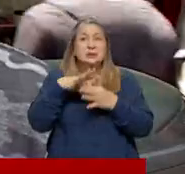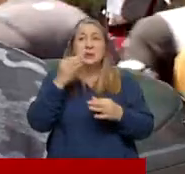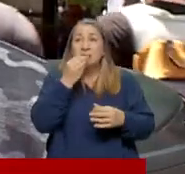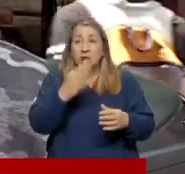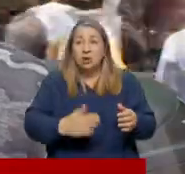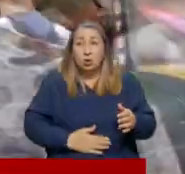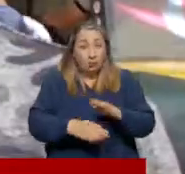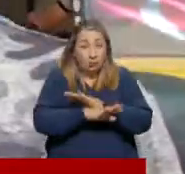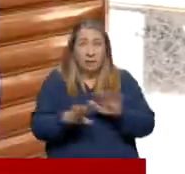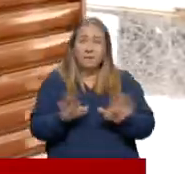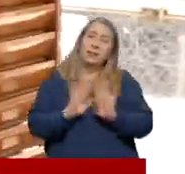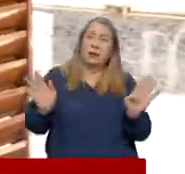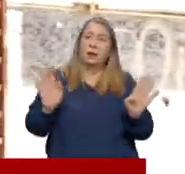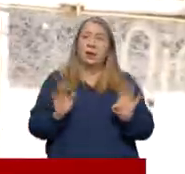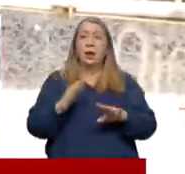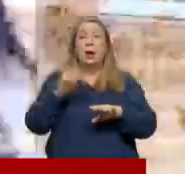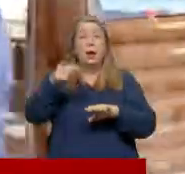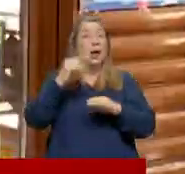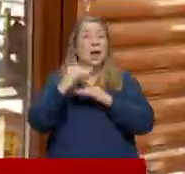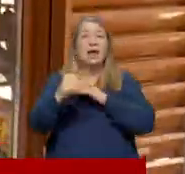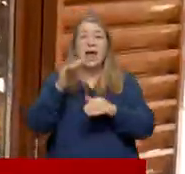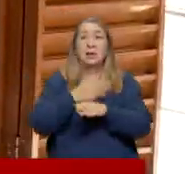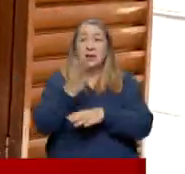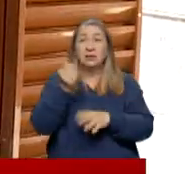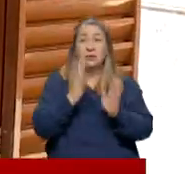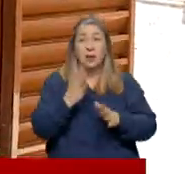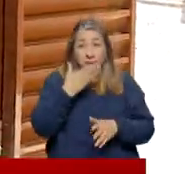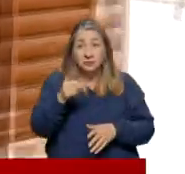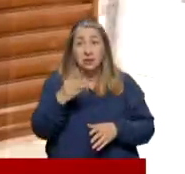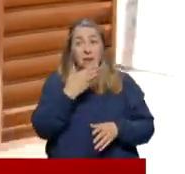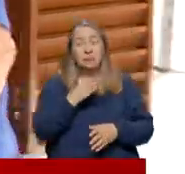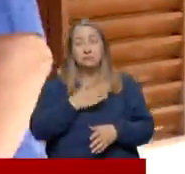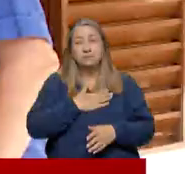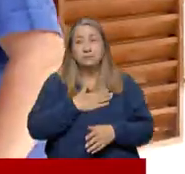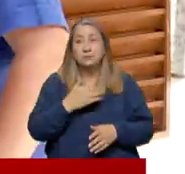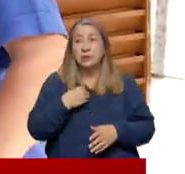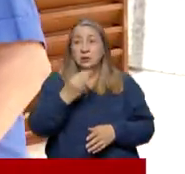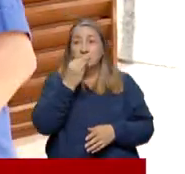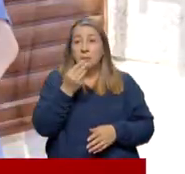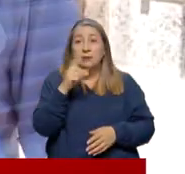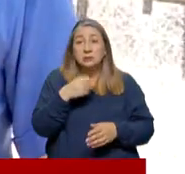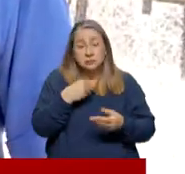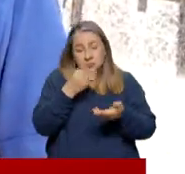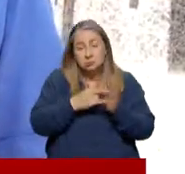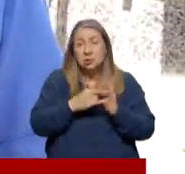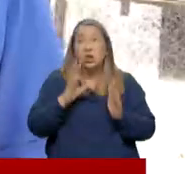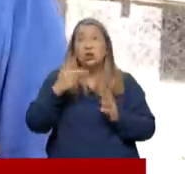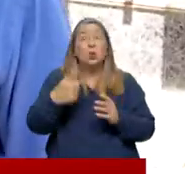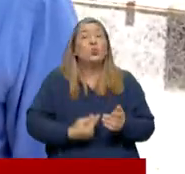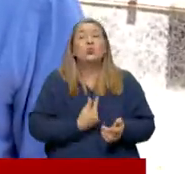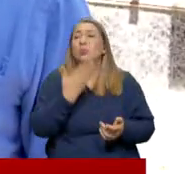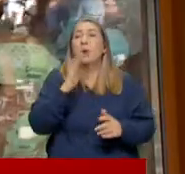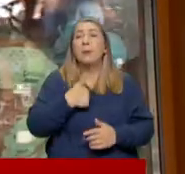sana karnını doyurdu anda bitti aldık etmeye devam Emekli misiniz emekli kendim kadın Doymak gelecek